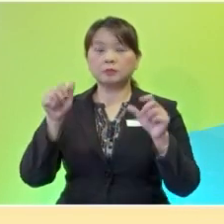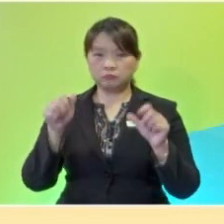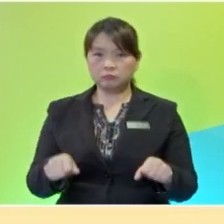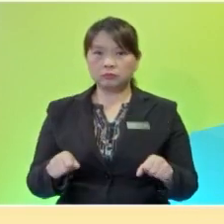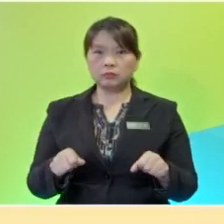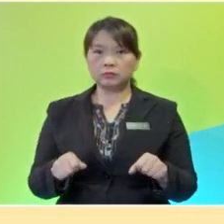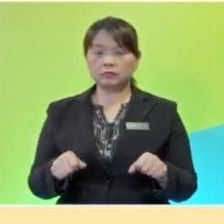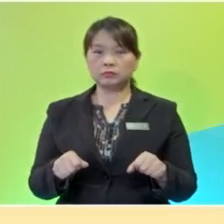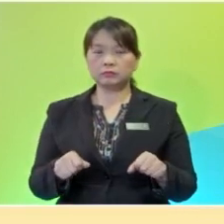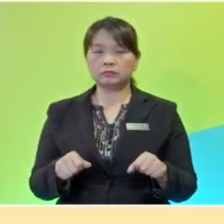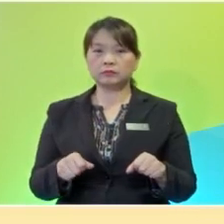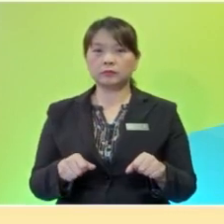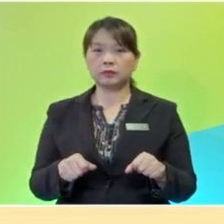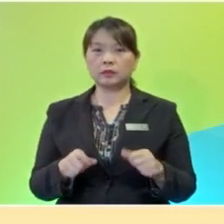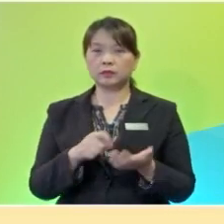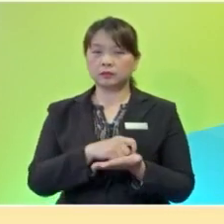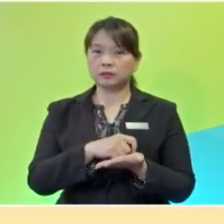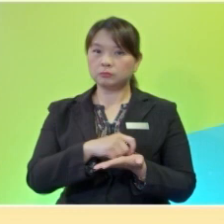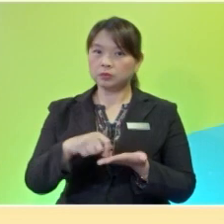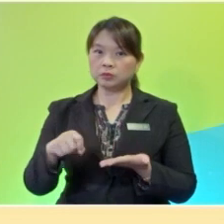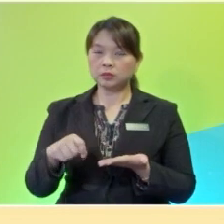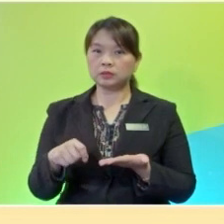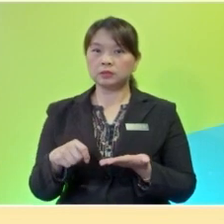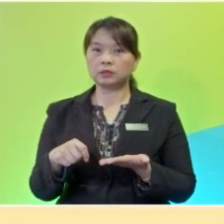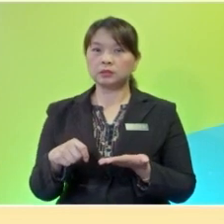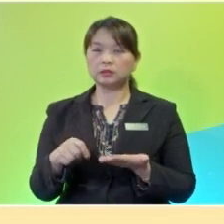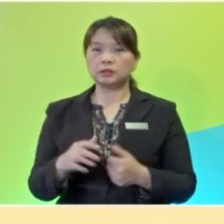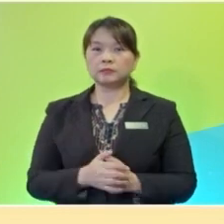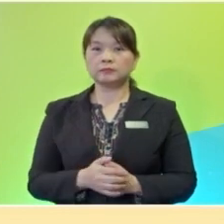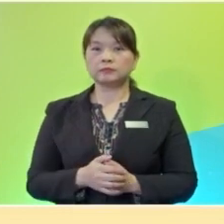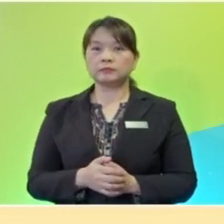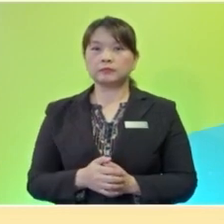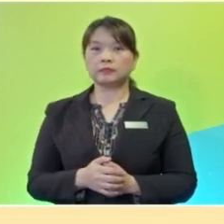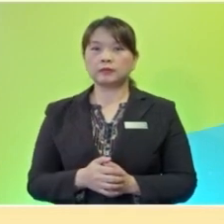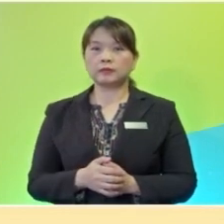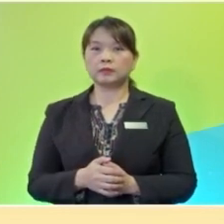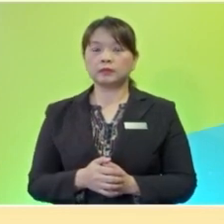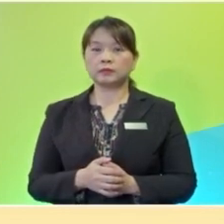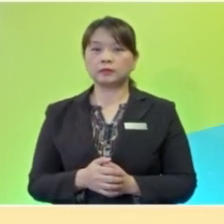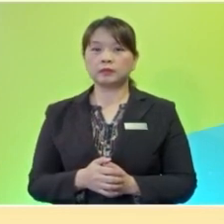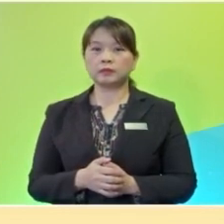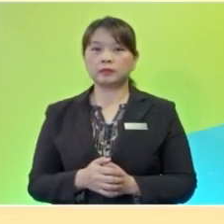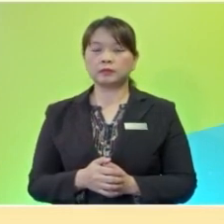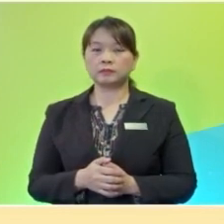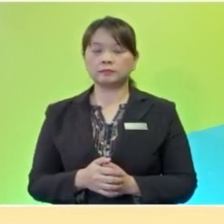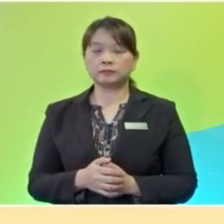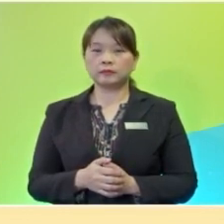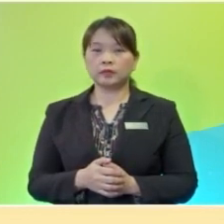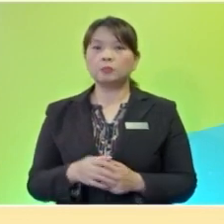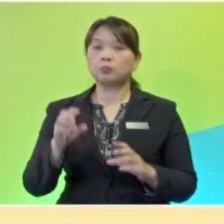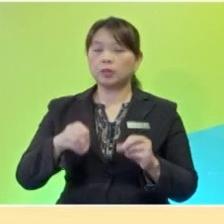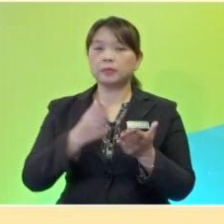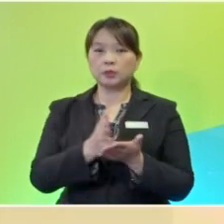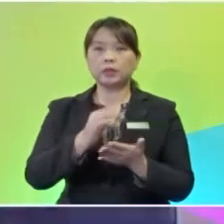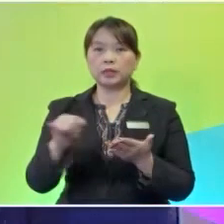者是学生的那一个书写的一个成果的展现。然后呢，可以通过什么呢？一般我